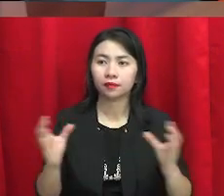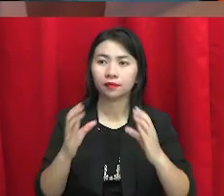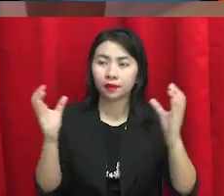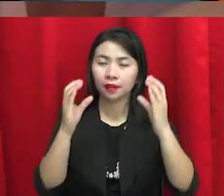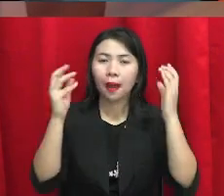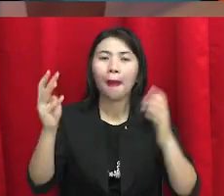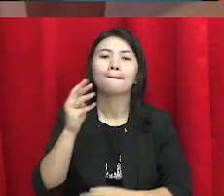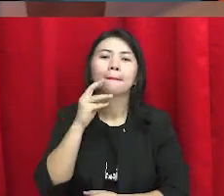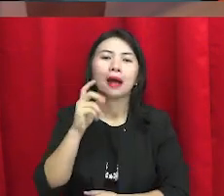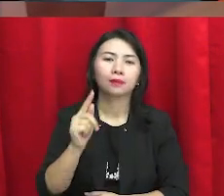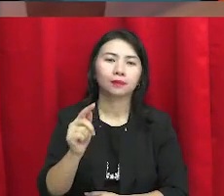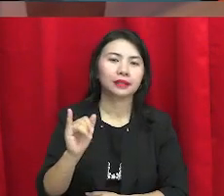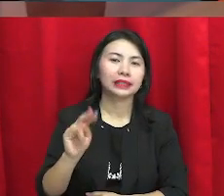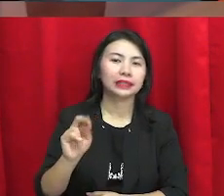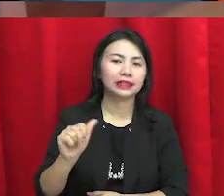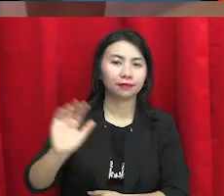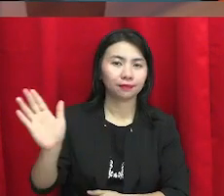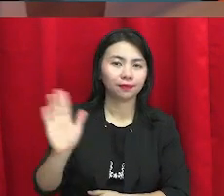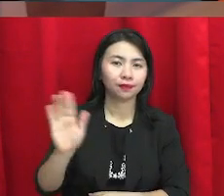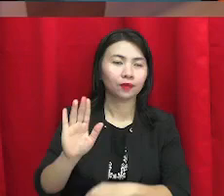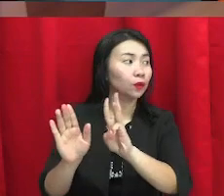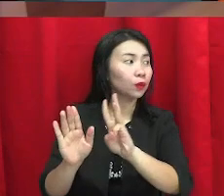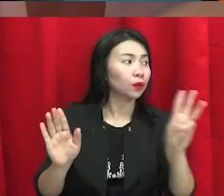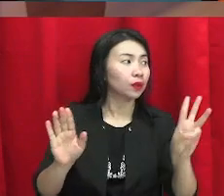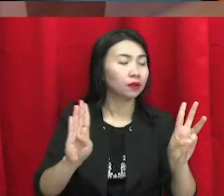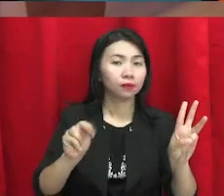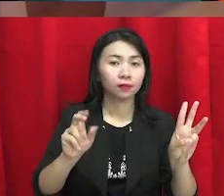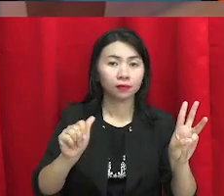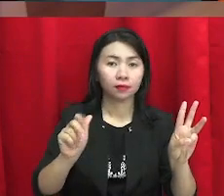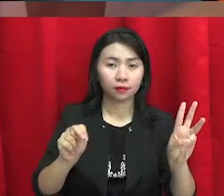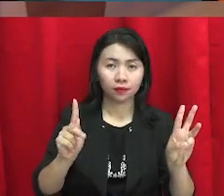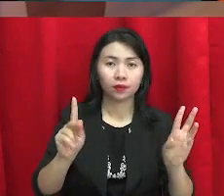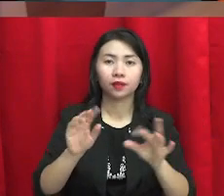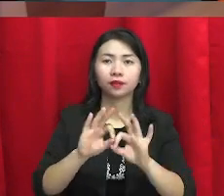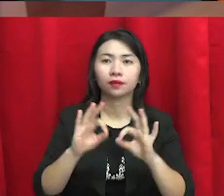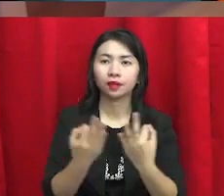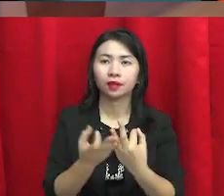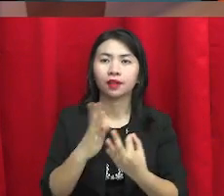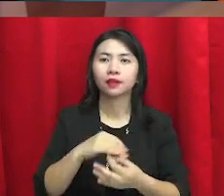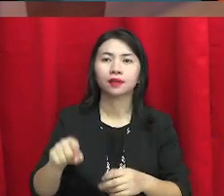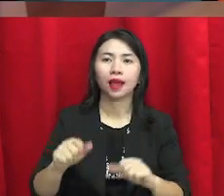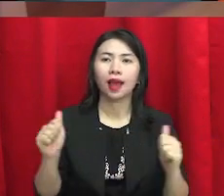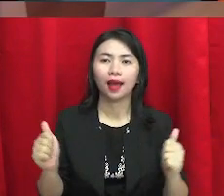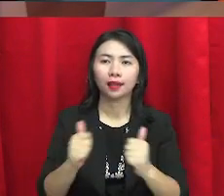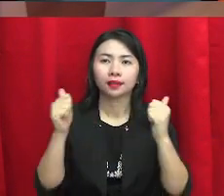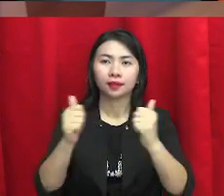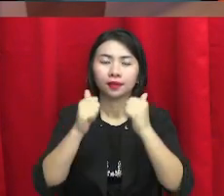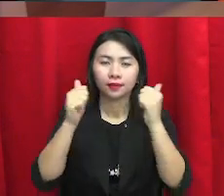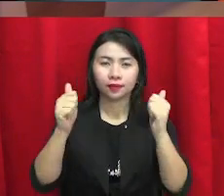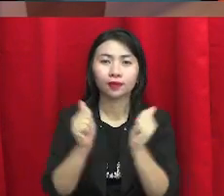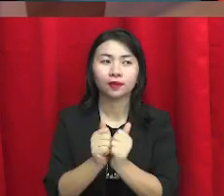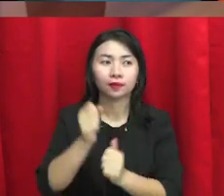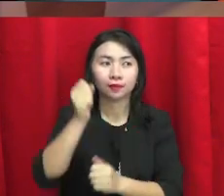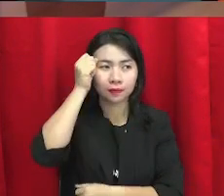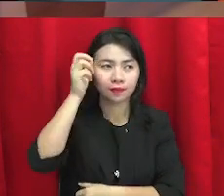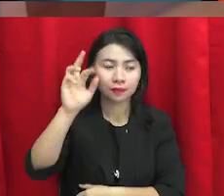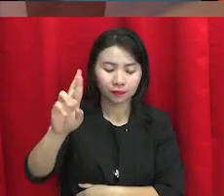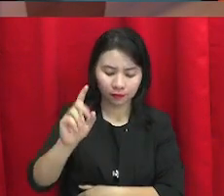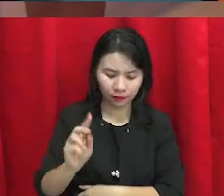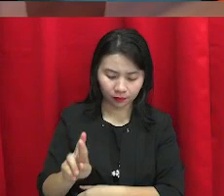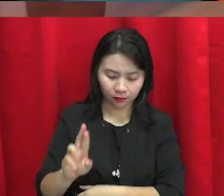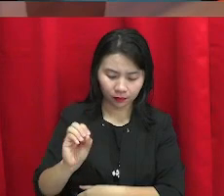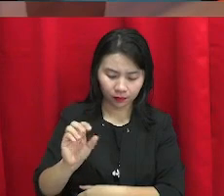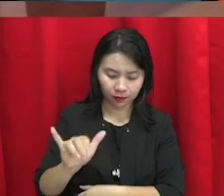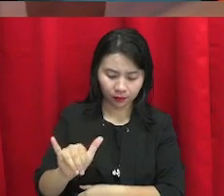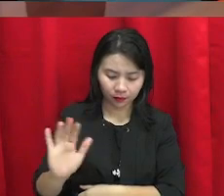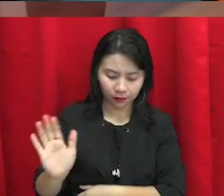Ma'am Tina. Ayun, Westbank family. And man, kanilang anniversary din ngayon ni Sir Roy. Yes, sir. Yeah,